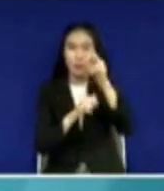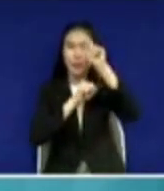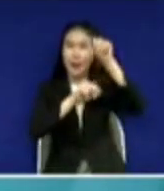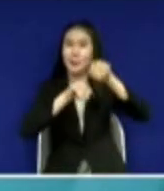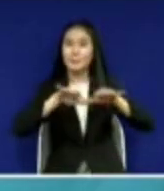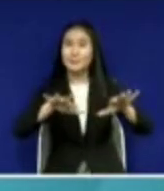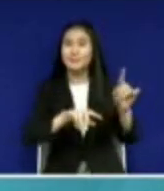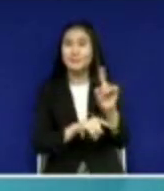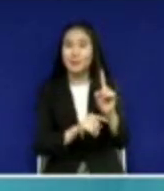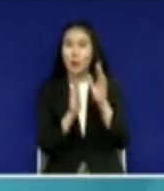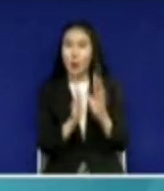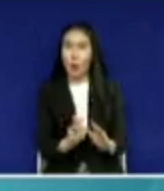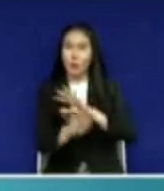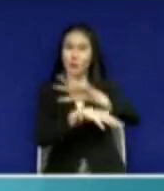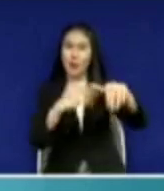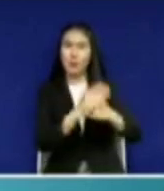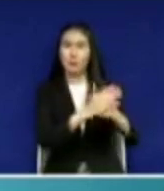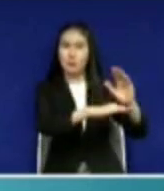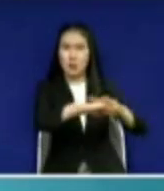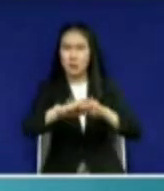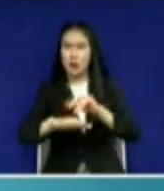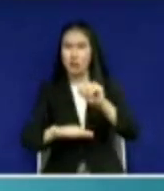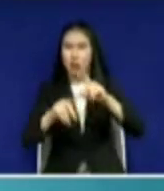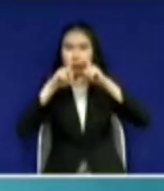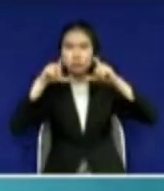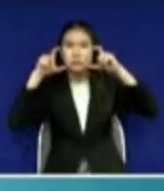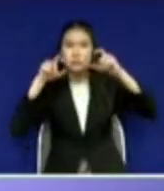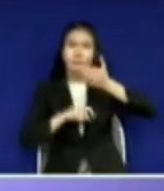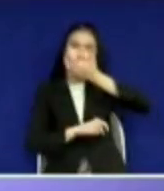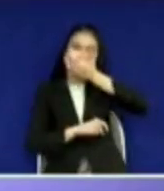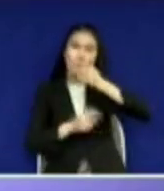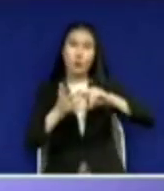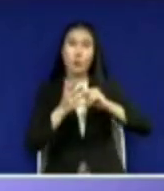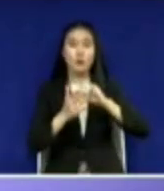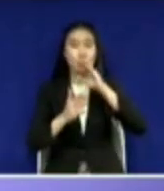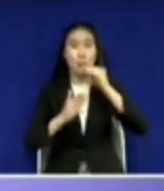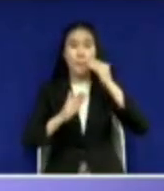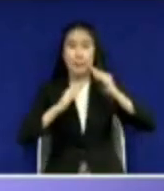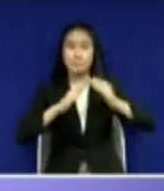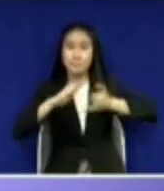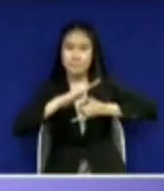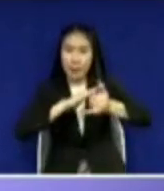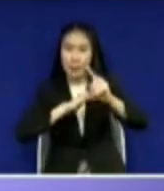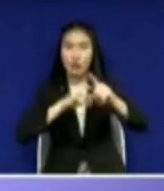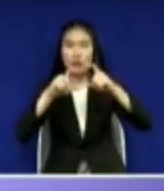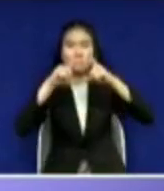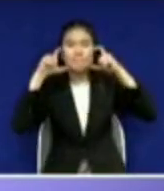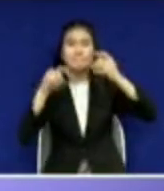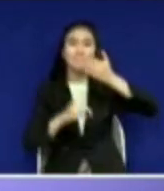ให้ผู้คนนะคะสวมหน้ากากอนามัยเมื่อออกไปในที่สาธารณะค่ะ